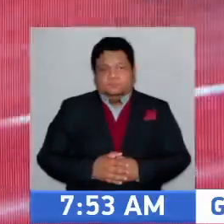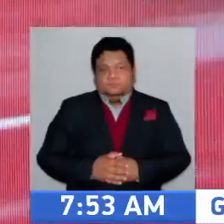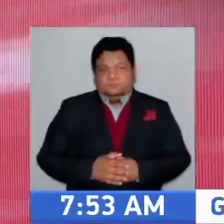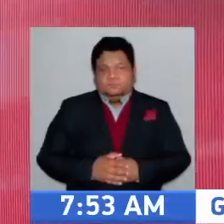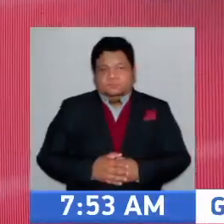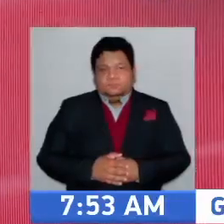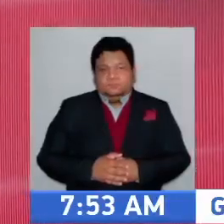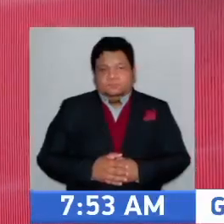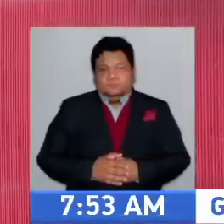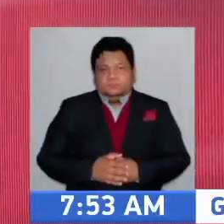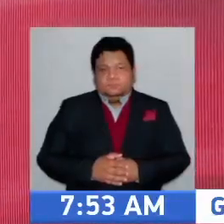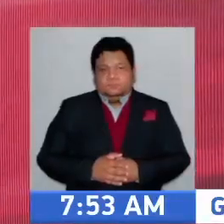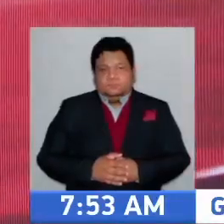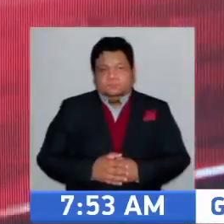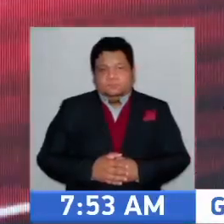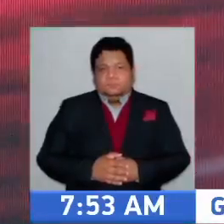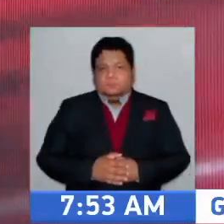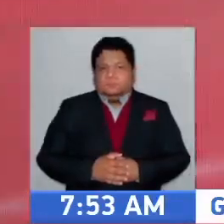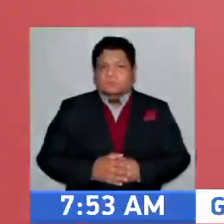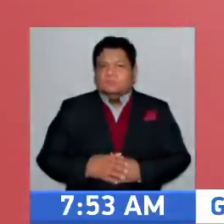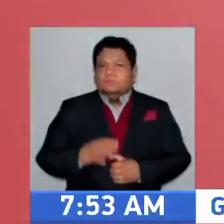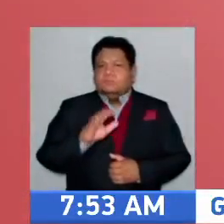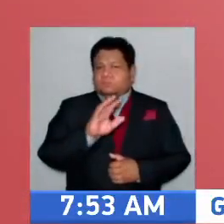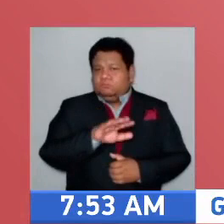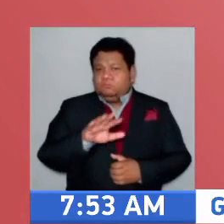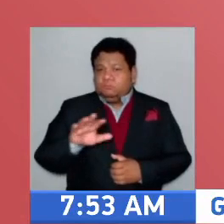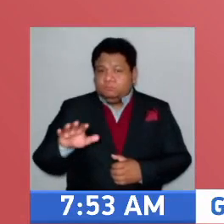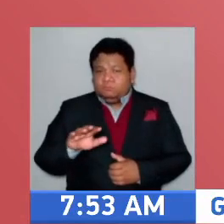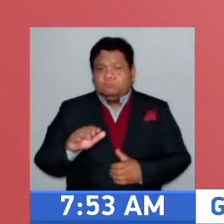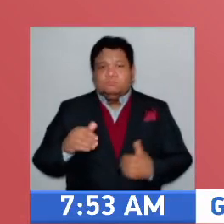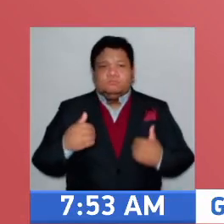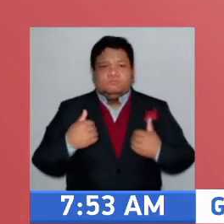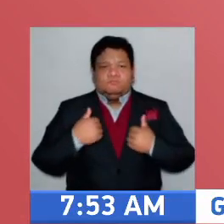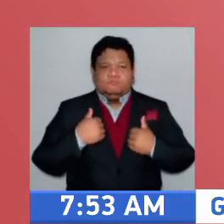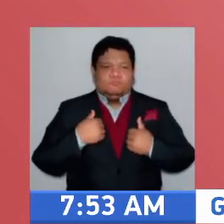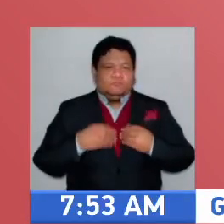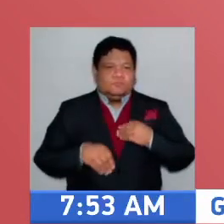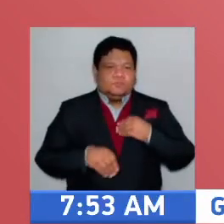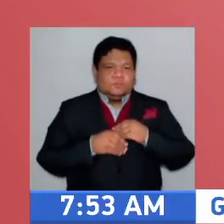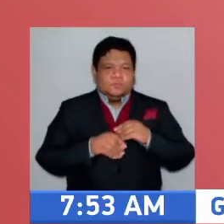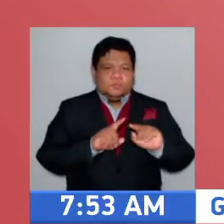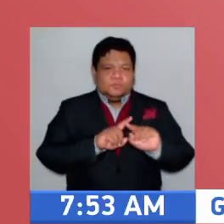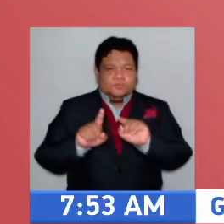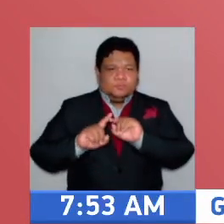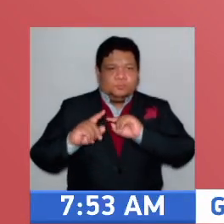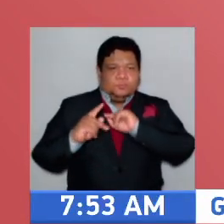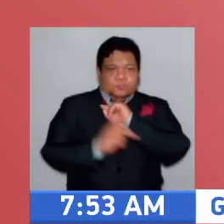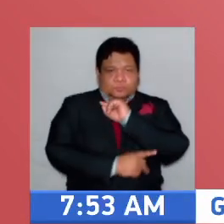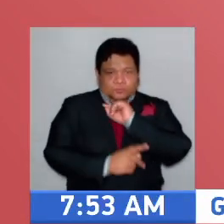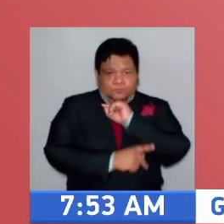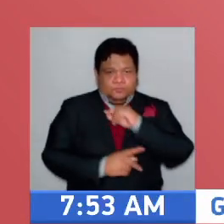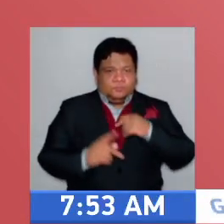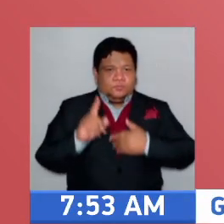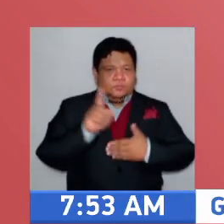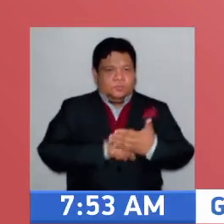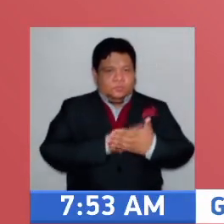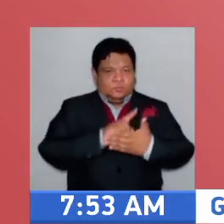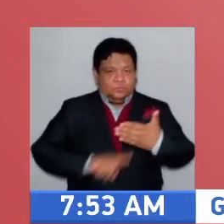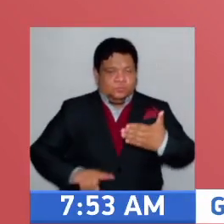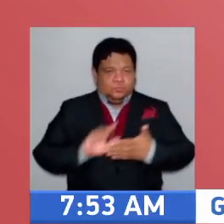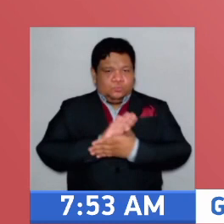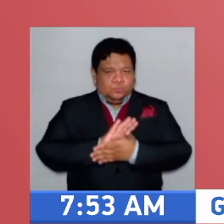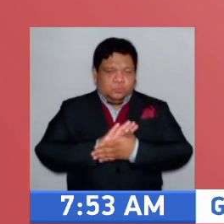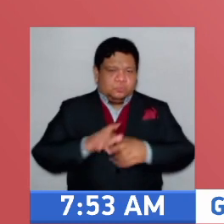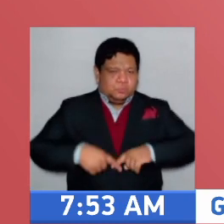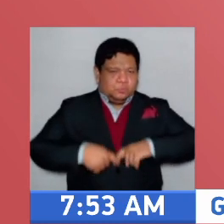Mga kapuso, may nadagdag sa mga suspendidong klase ngayong araw. Walang pasok sa lahat ng antas sa mga pampubliko at pribadong paaralan sa